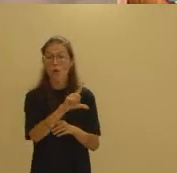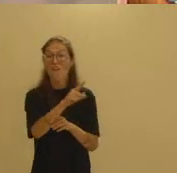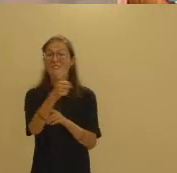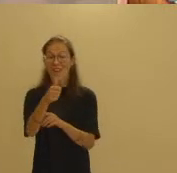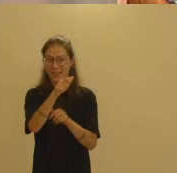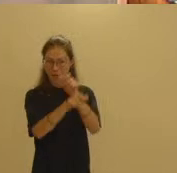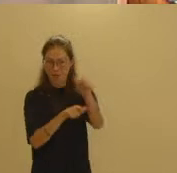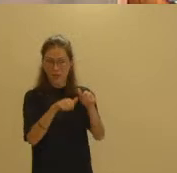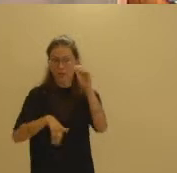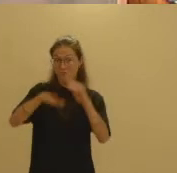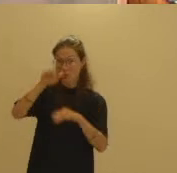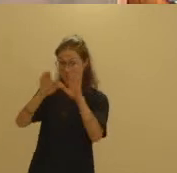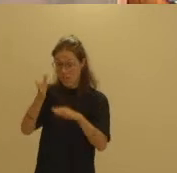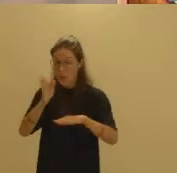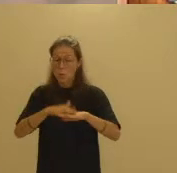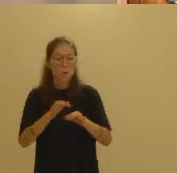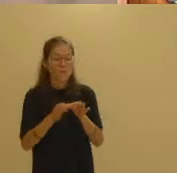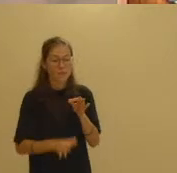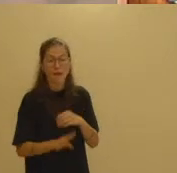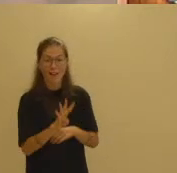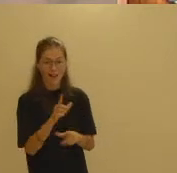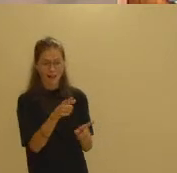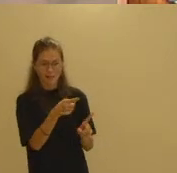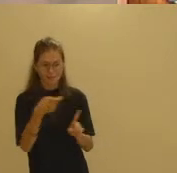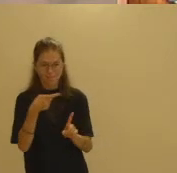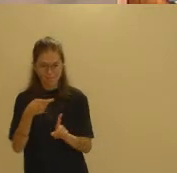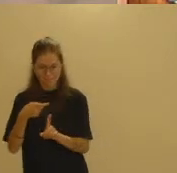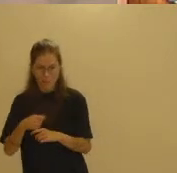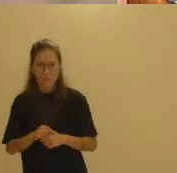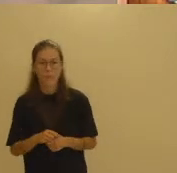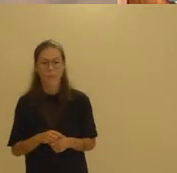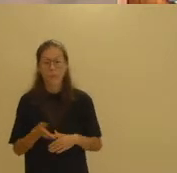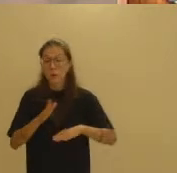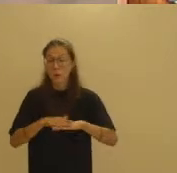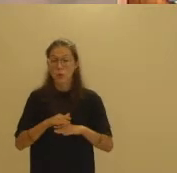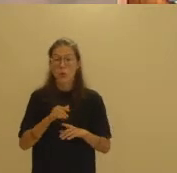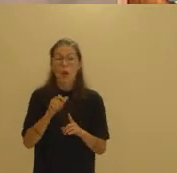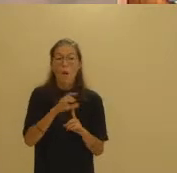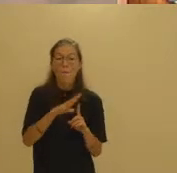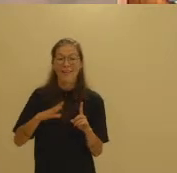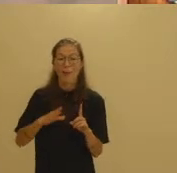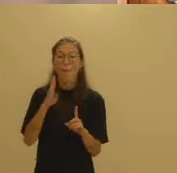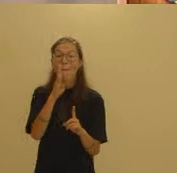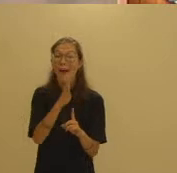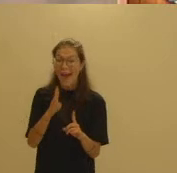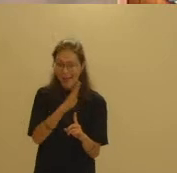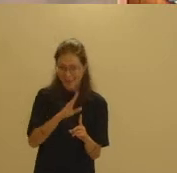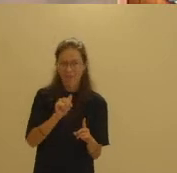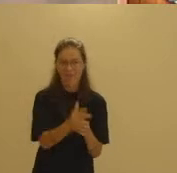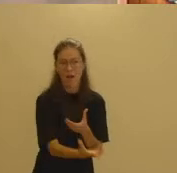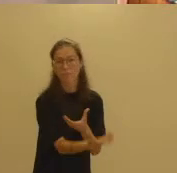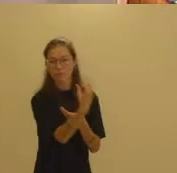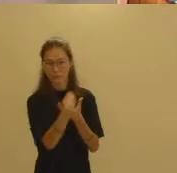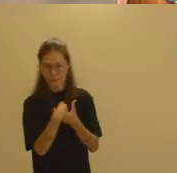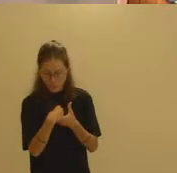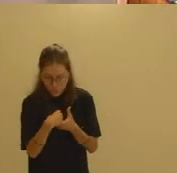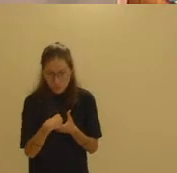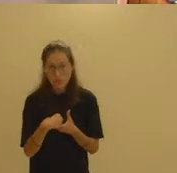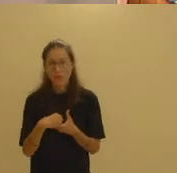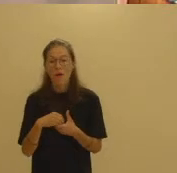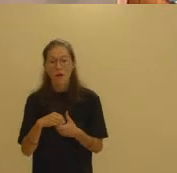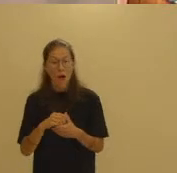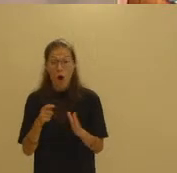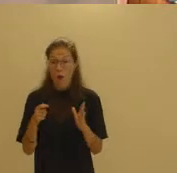et postulants. C'est Élise Brett qui rejoindra la collectivité et, si vous en êtes d'accord, dès le 1er